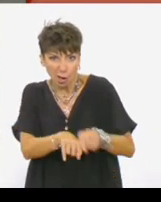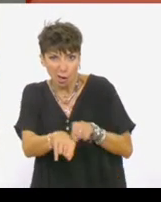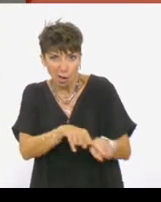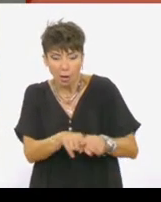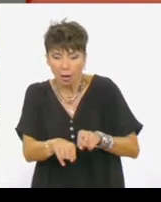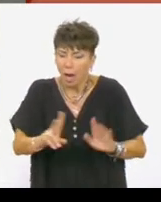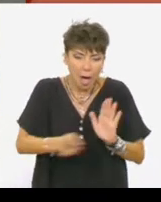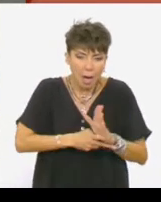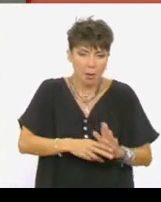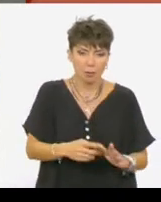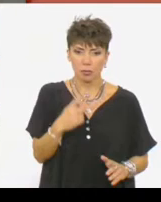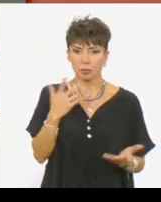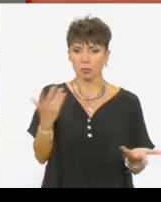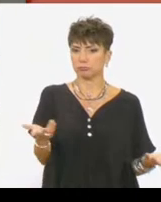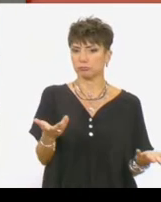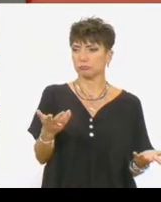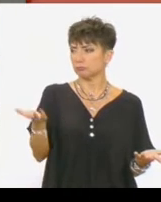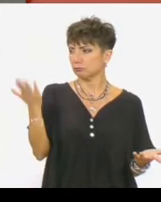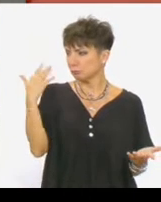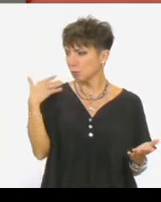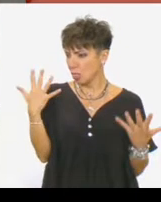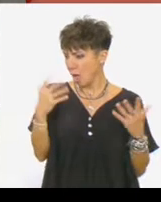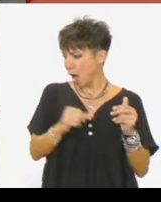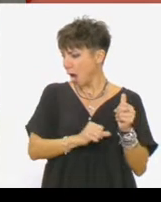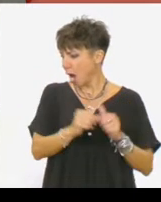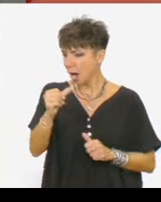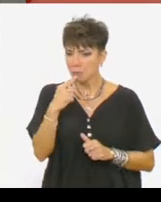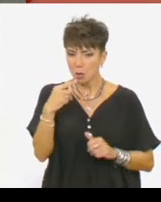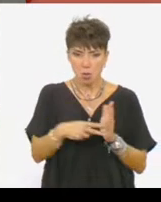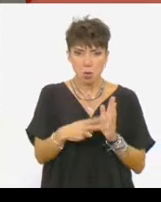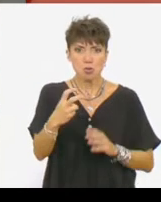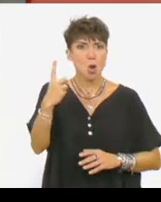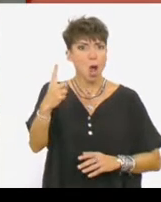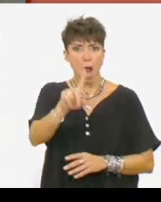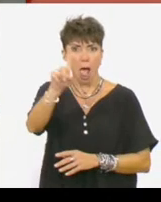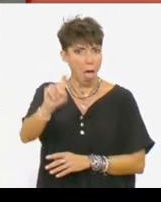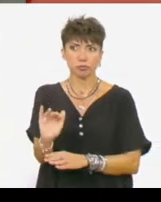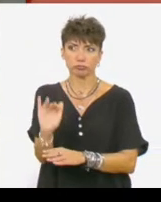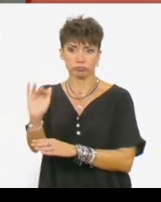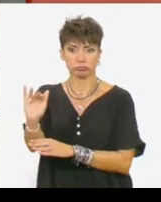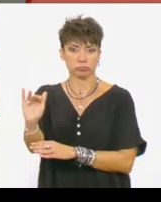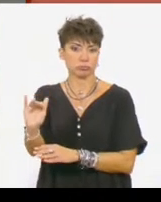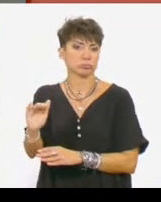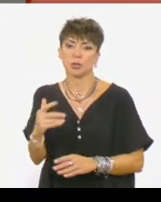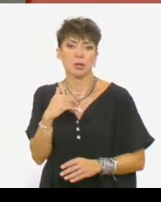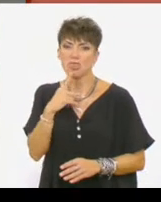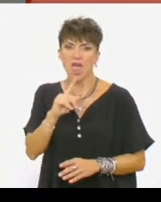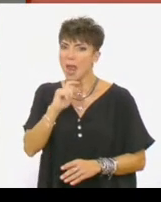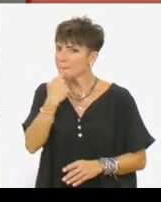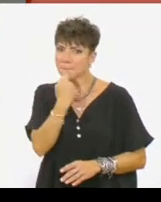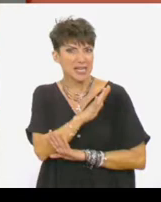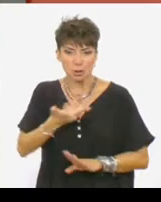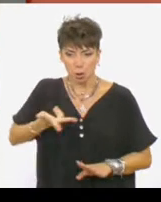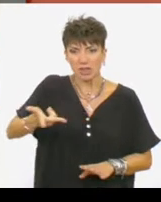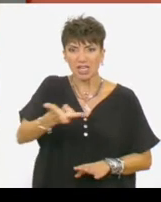Πριν από 10 μήνες, νομίζω κάποια στιγμή το 2021, είχε τεθεί το θέμα από το μέρο της στη Βουλή. Αυτή είναι μια τριμερή σύμβαση, δεν είναι μυστική, δεν είναι